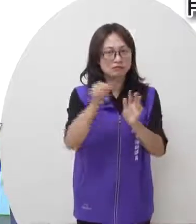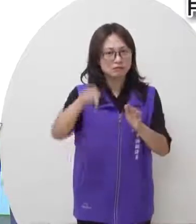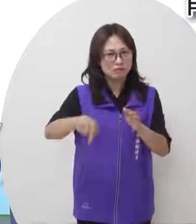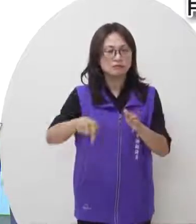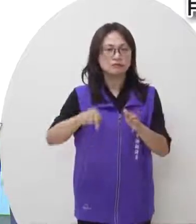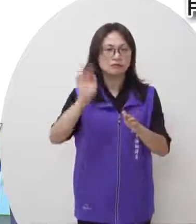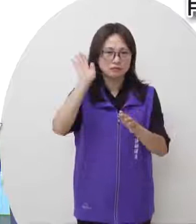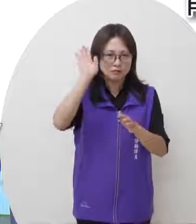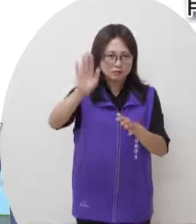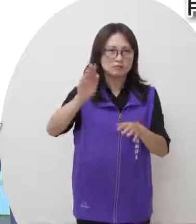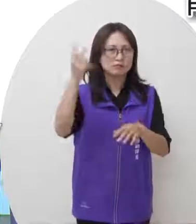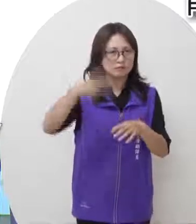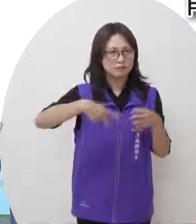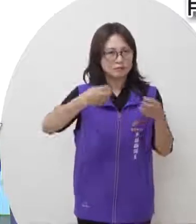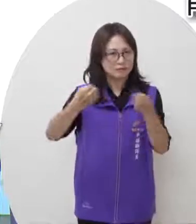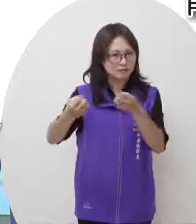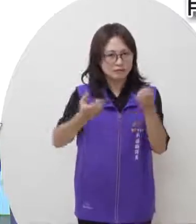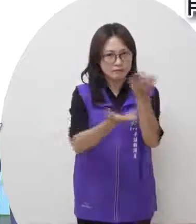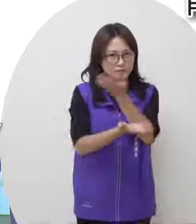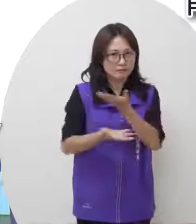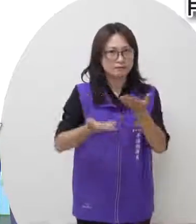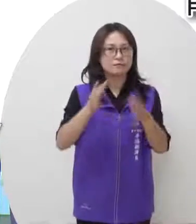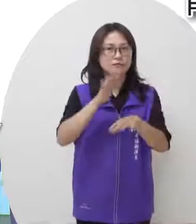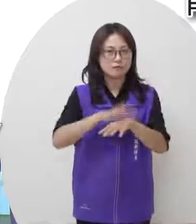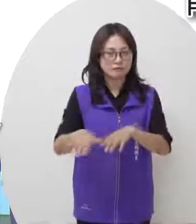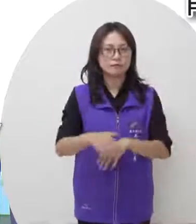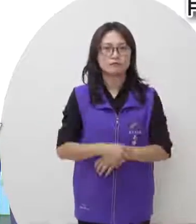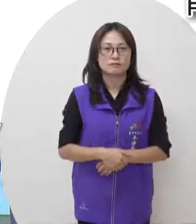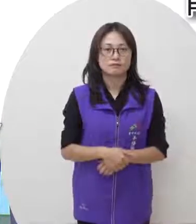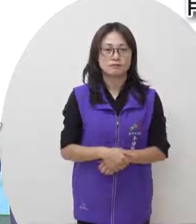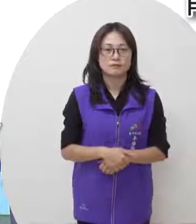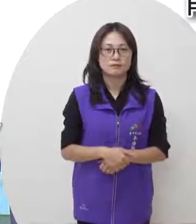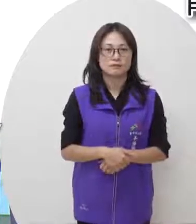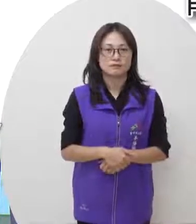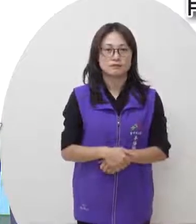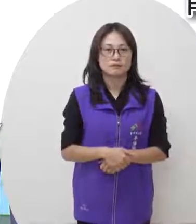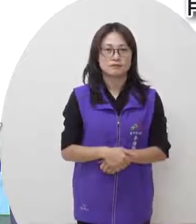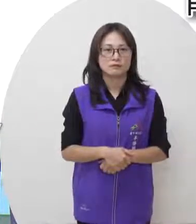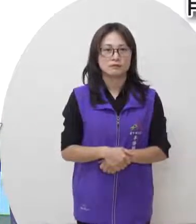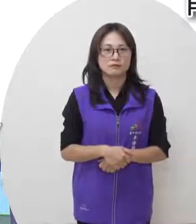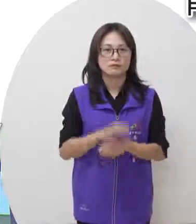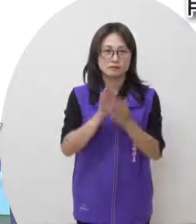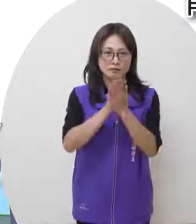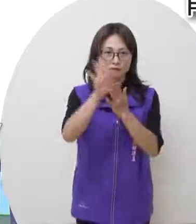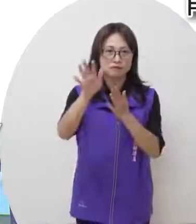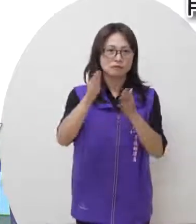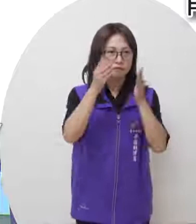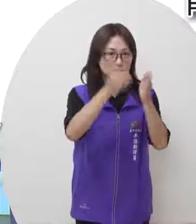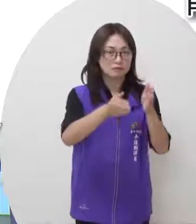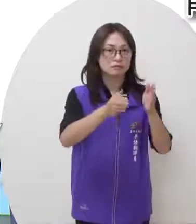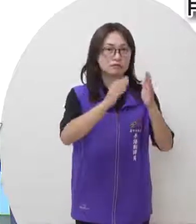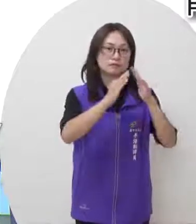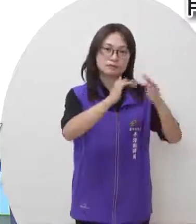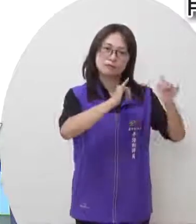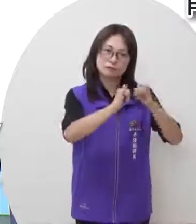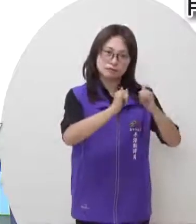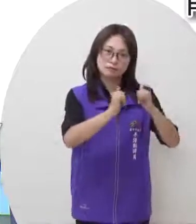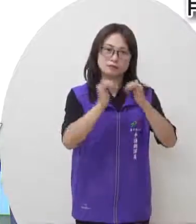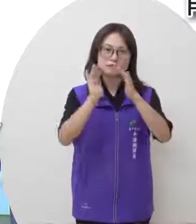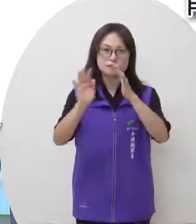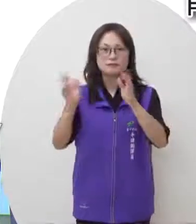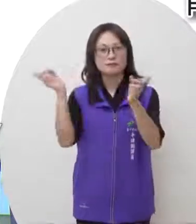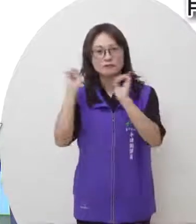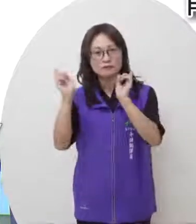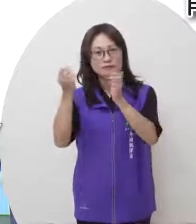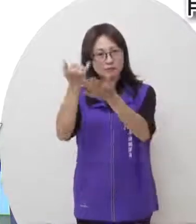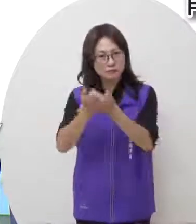在未来的时间把可能潜在未来可以针对市民也好， 游客也好，来台中市旅游这些民